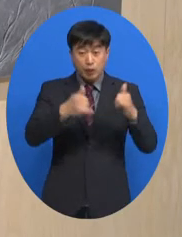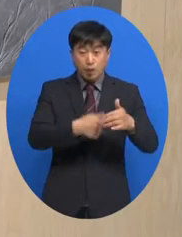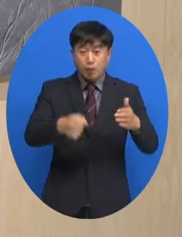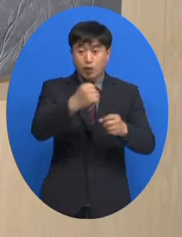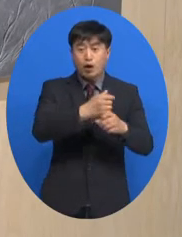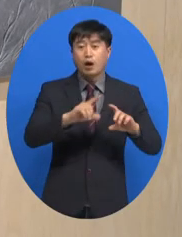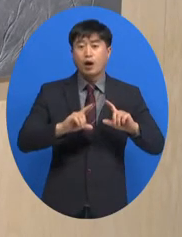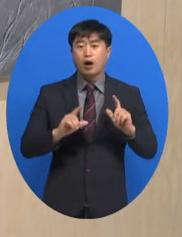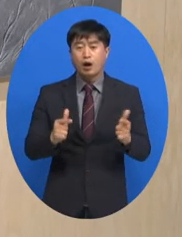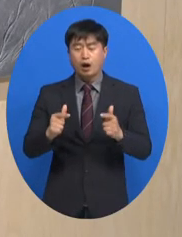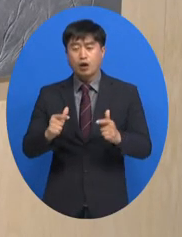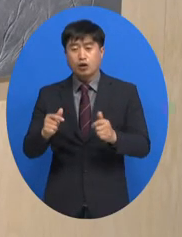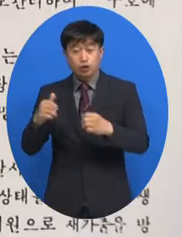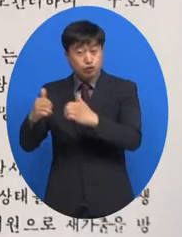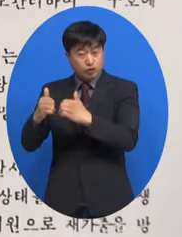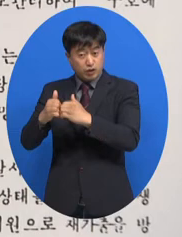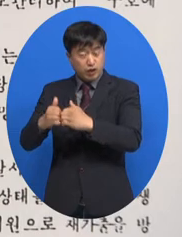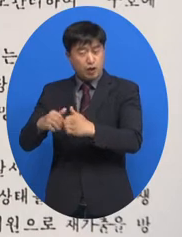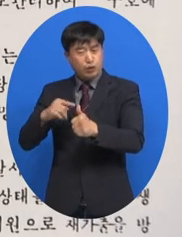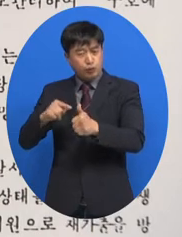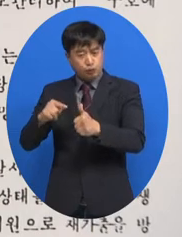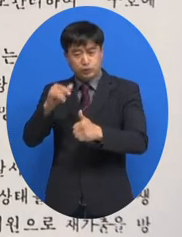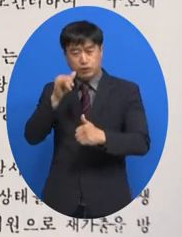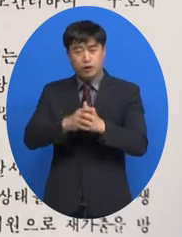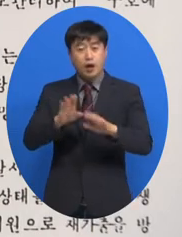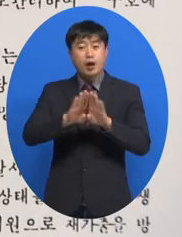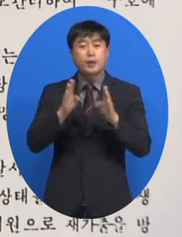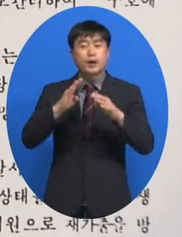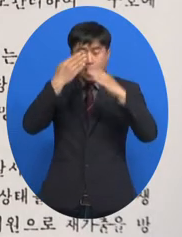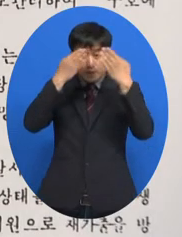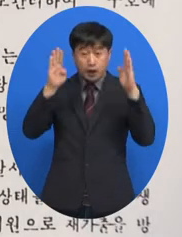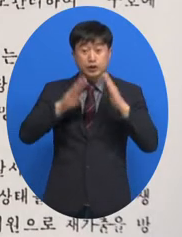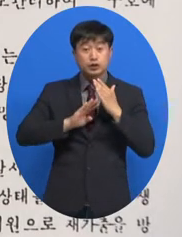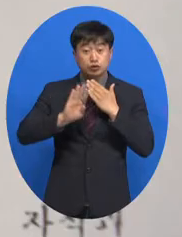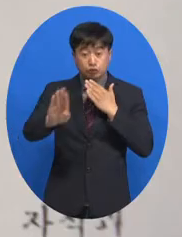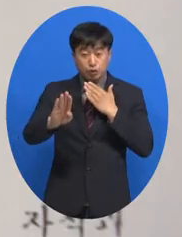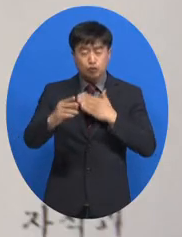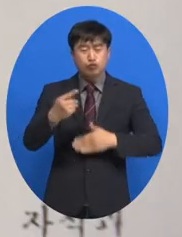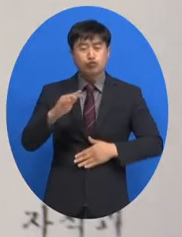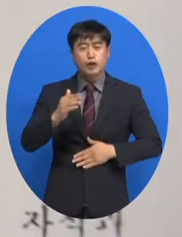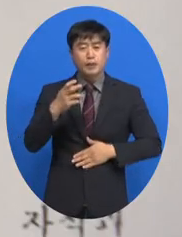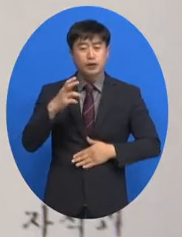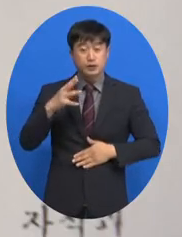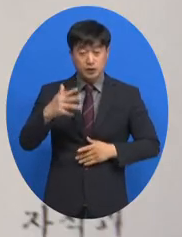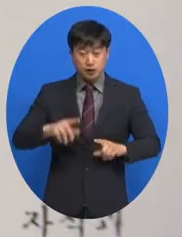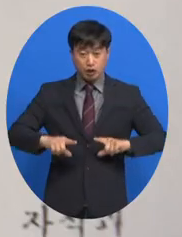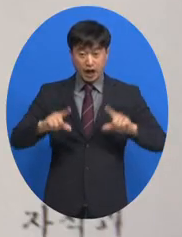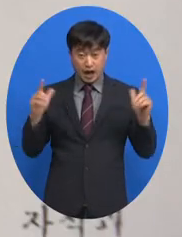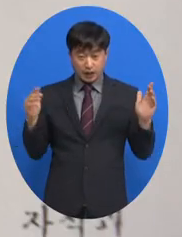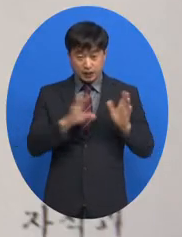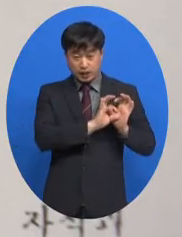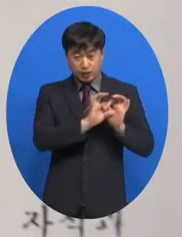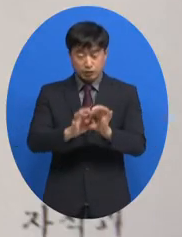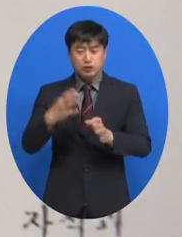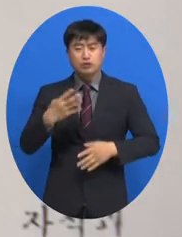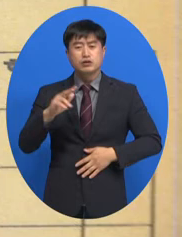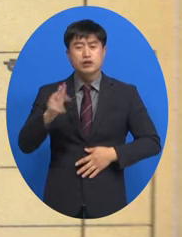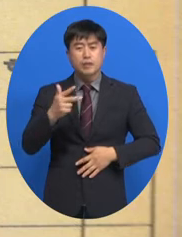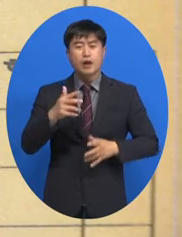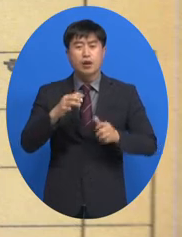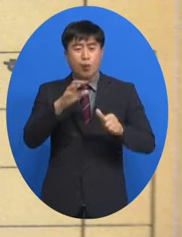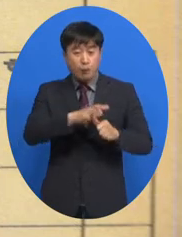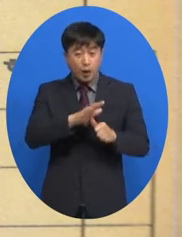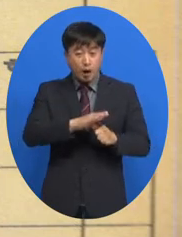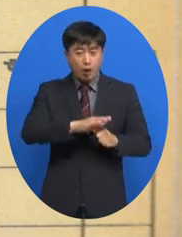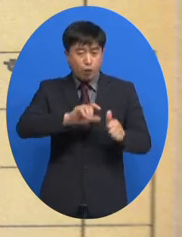위한 훈육기관 노릇을 했습니다. 해방 후에도 이 시설은 1982년까지 이어졌는데 4,700여 명의 소년들을